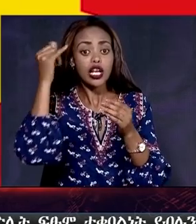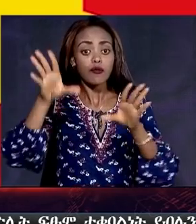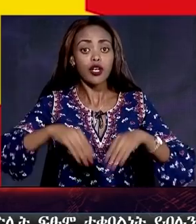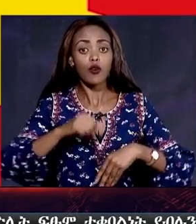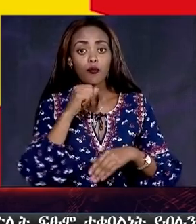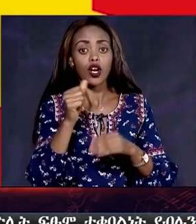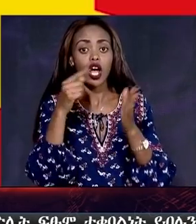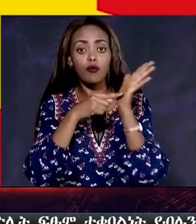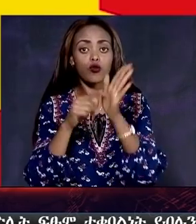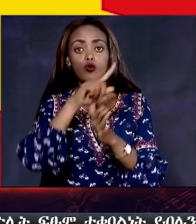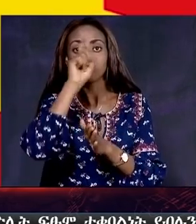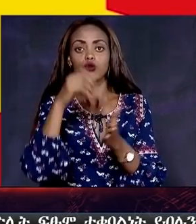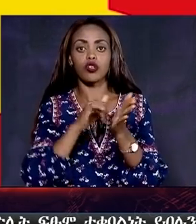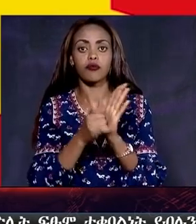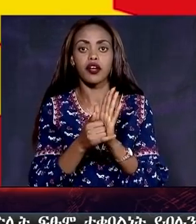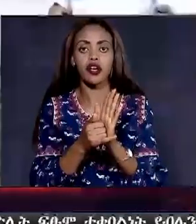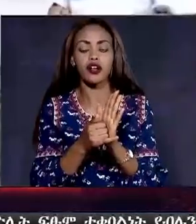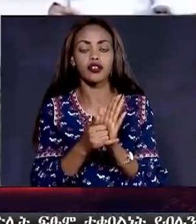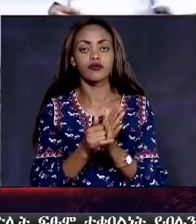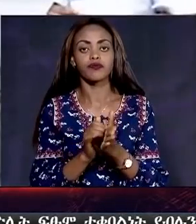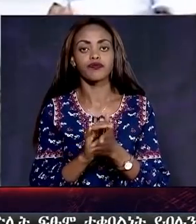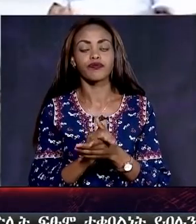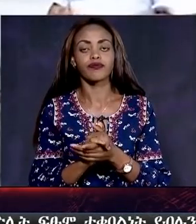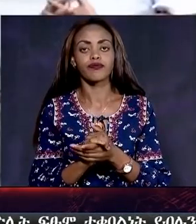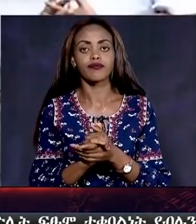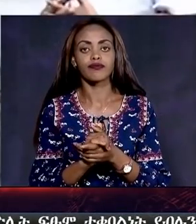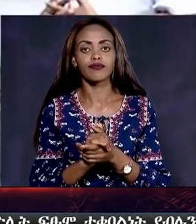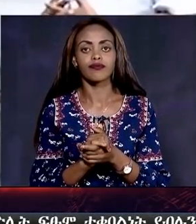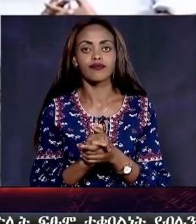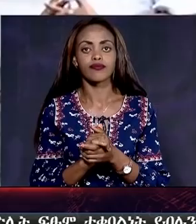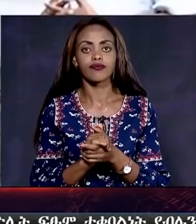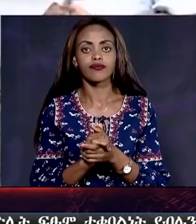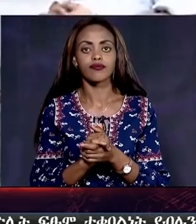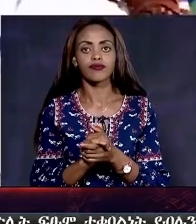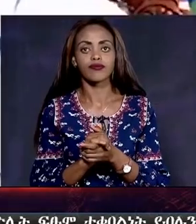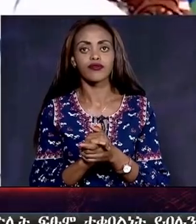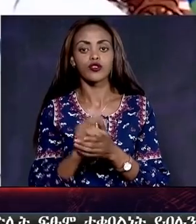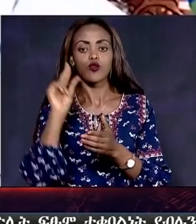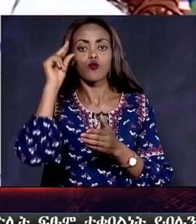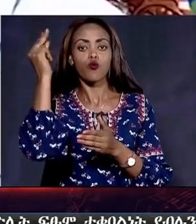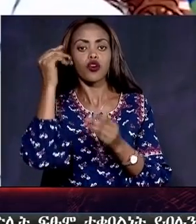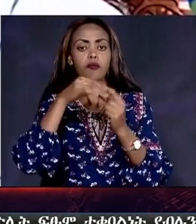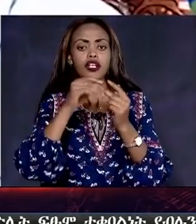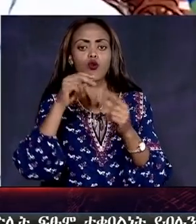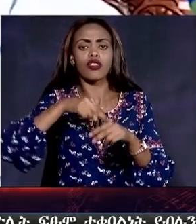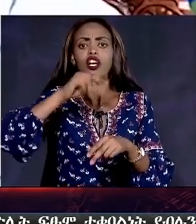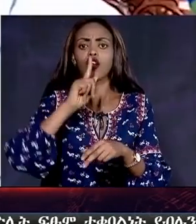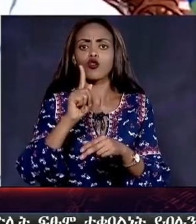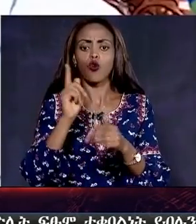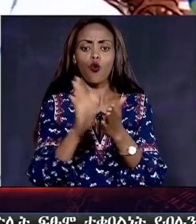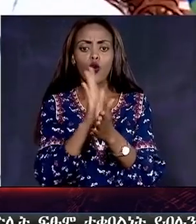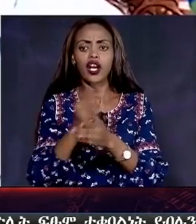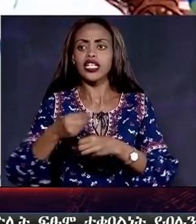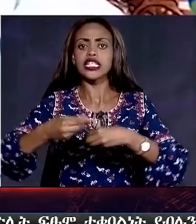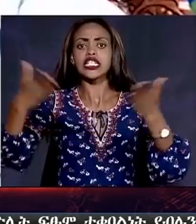ኣመልኪቱ ንዝቐረበሎም ሕቶ ድማ ምርጫ ቦርድ ኮ የሚባለው ተቋም ነው። ወረቀት የሚያድል ተቋም ነው። ቦርድ መረፃ ኮ ትካል እዩ። ወረቀት ክዕድል